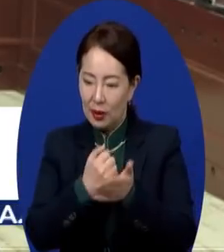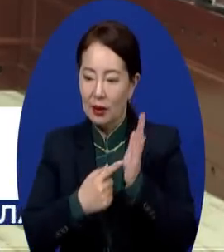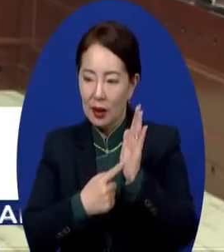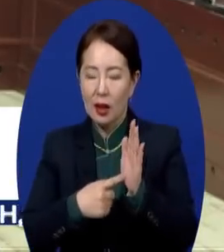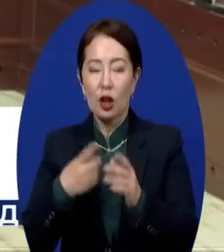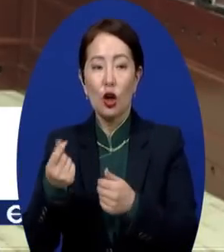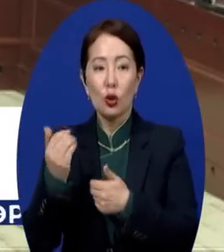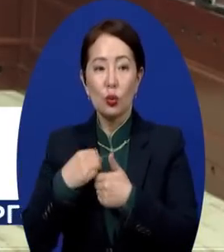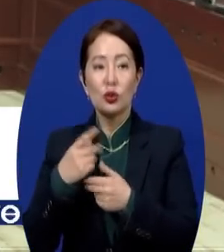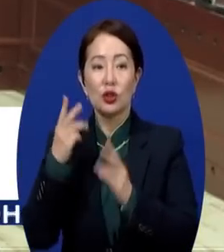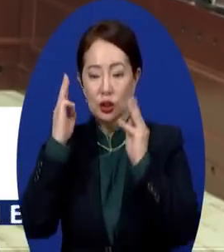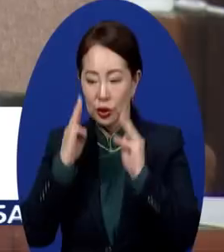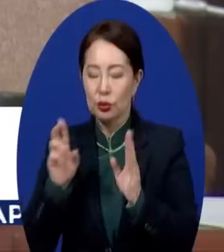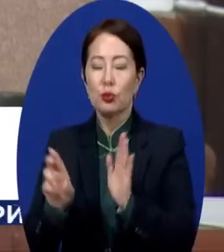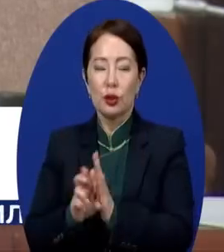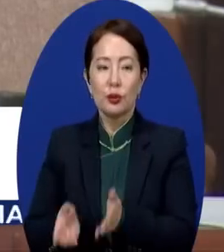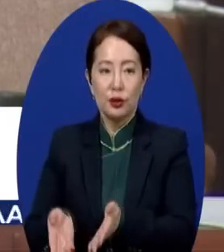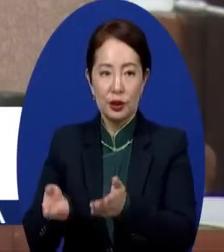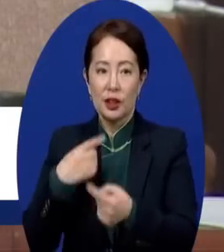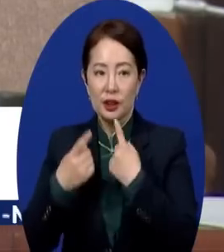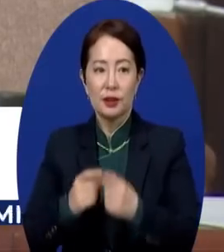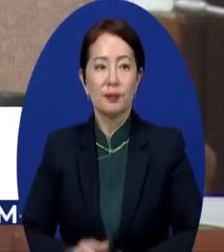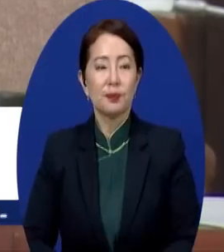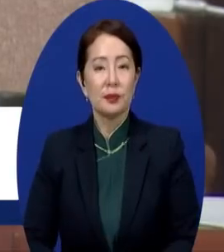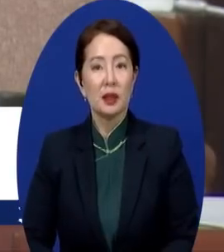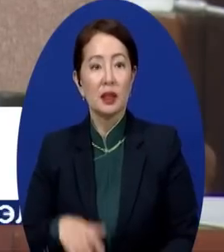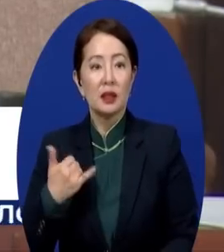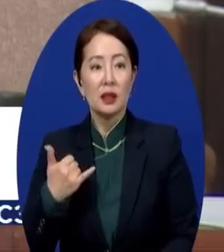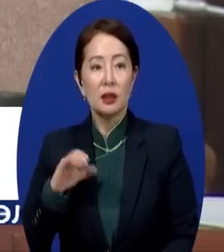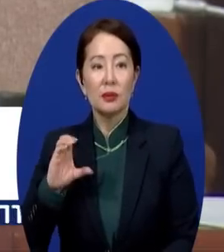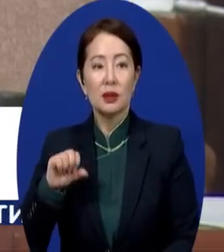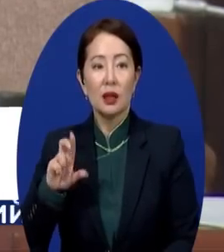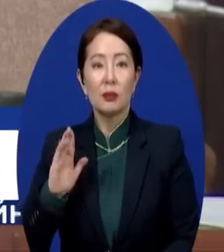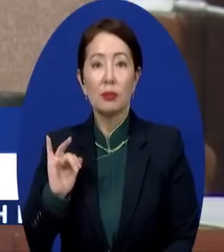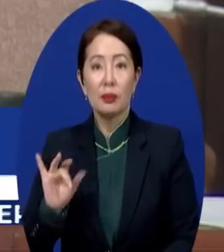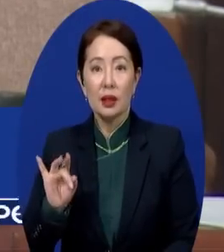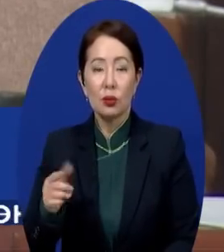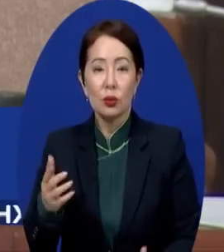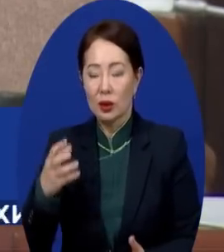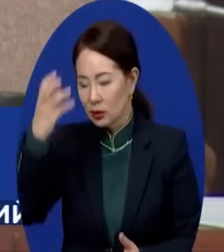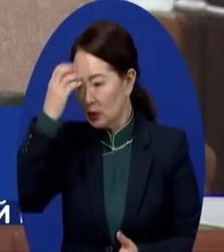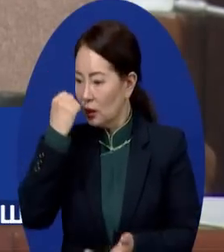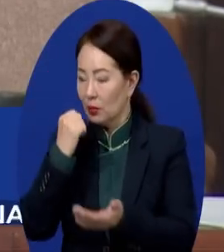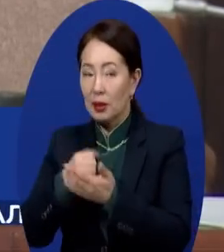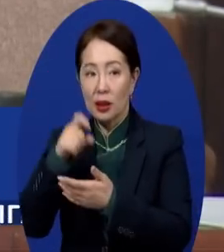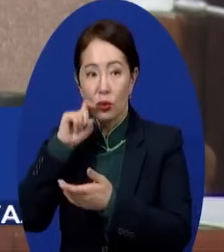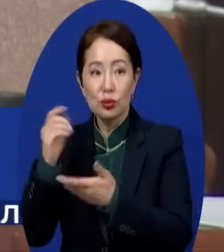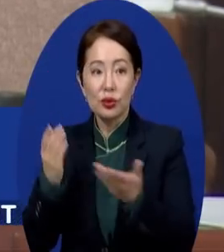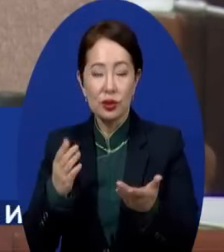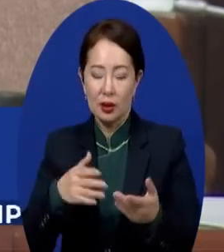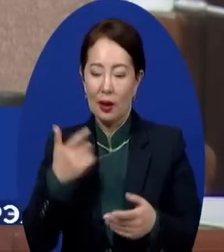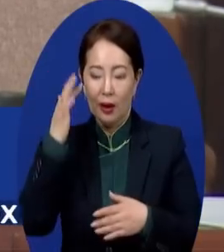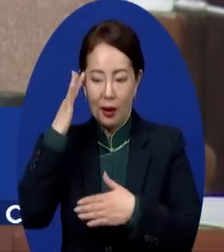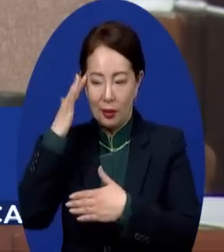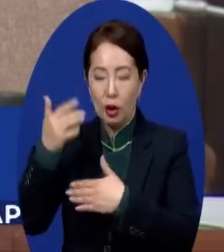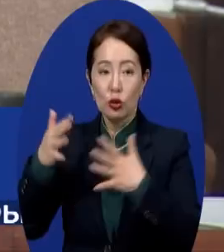боломж байгааг хэлж байна. Зарим одоо салбар дээр нь бол засгийн газрын баталгаа хүсэж байгаа. Гадны томоохон эгзийн банкнуудаас зээл нь